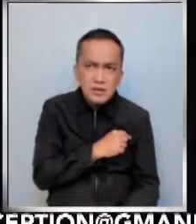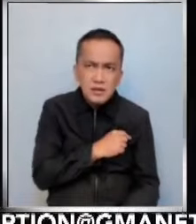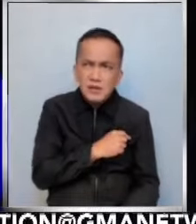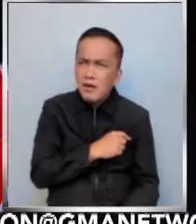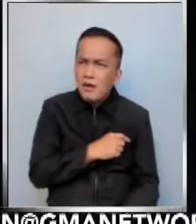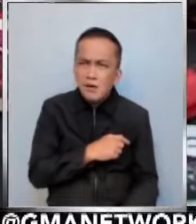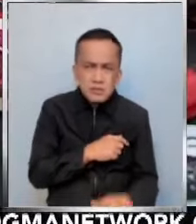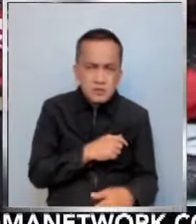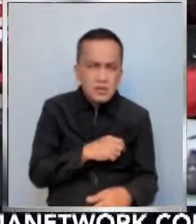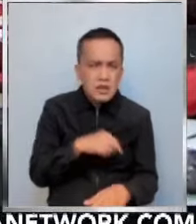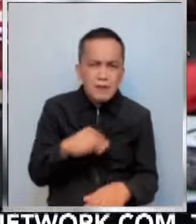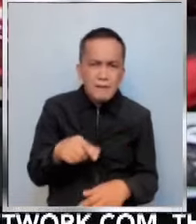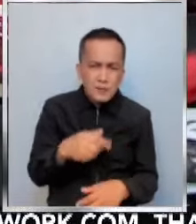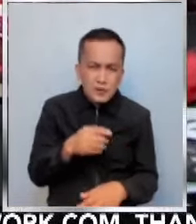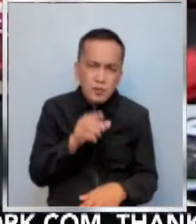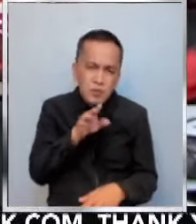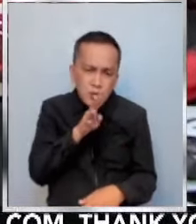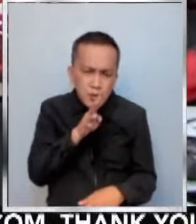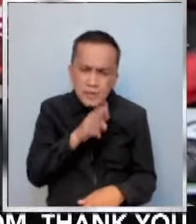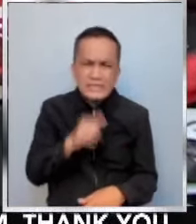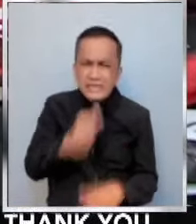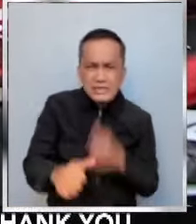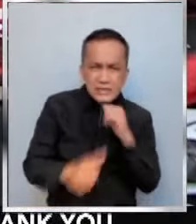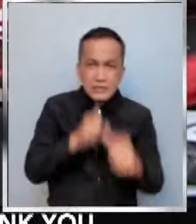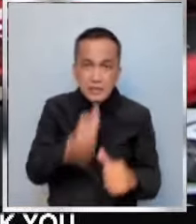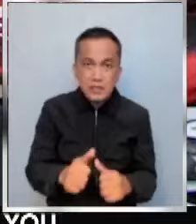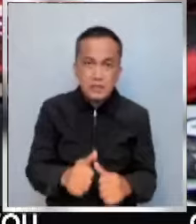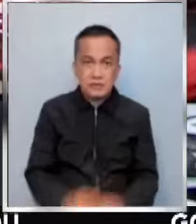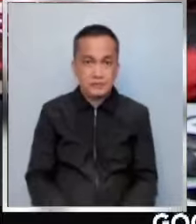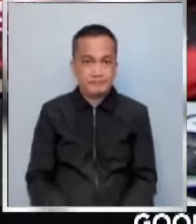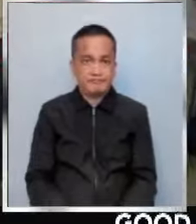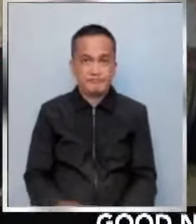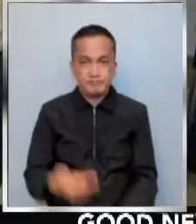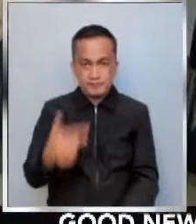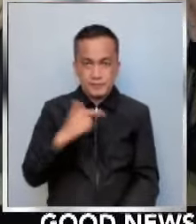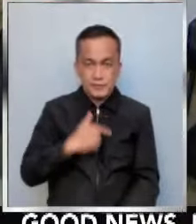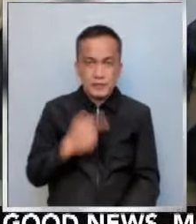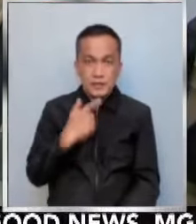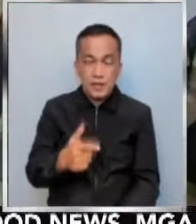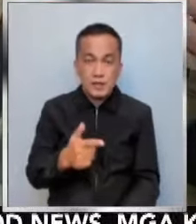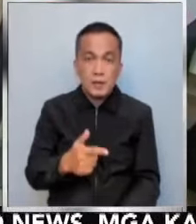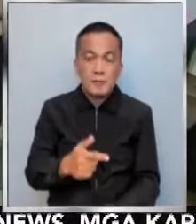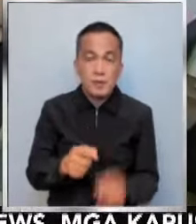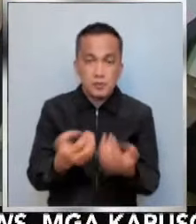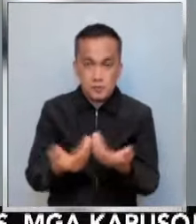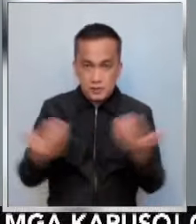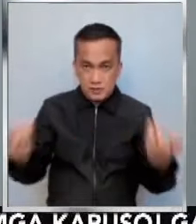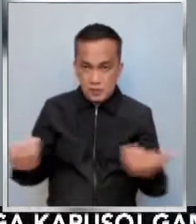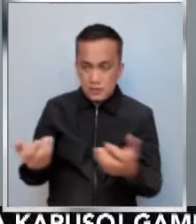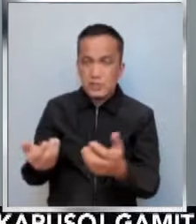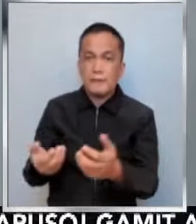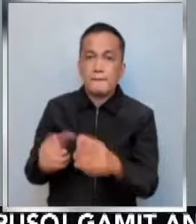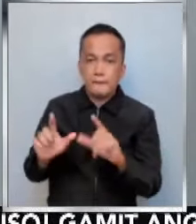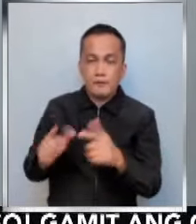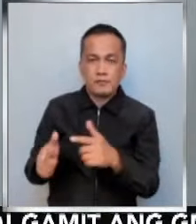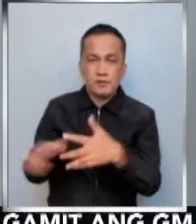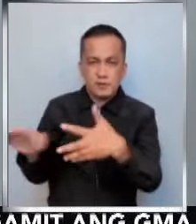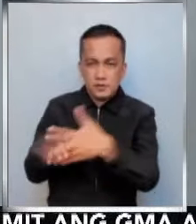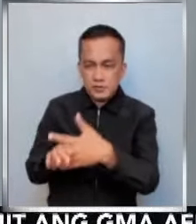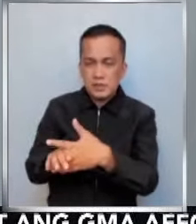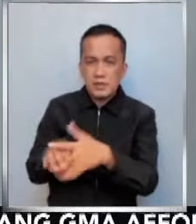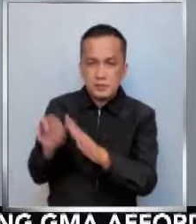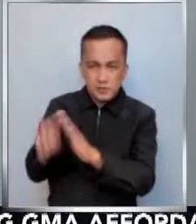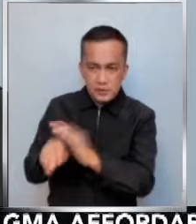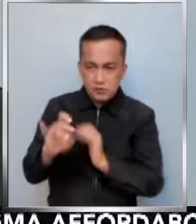I'm not guilty. Nakatakdang maghain ang pulisya na magkahiwalay na reklamong murder laban kina Ocasla at Yubanas. Si Ocasla mahaharap sa